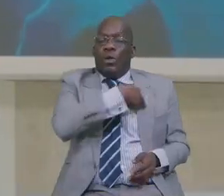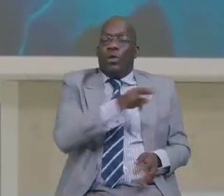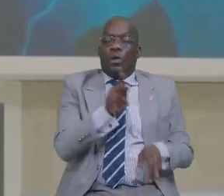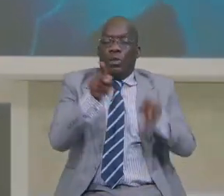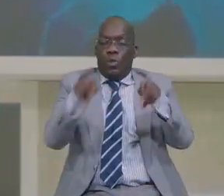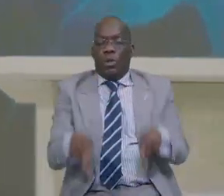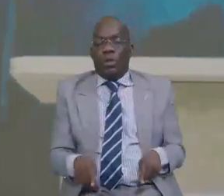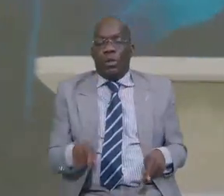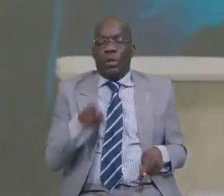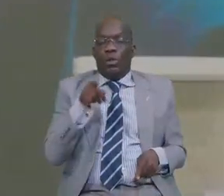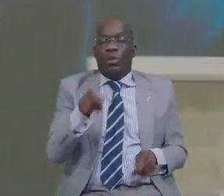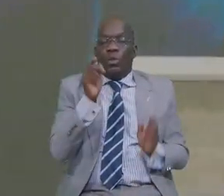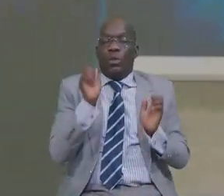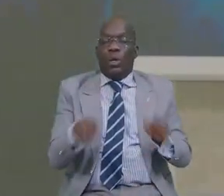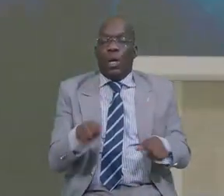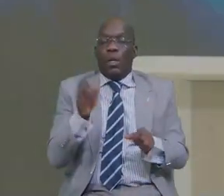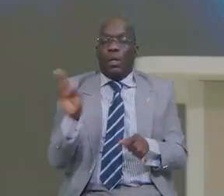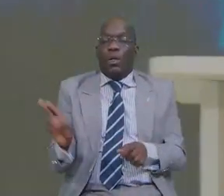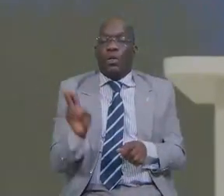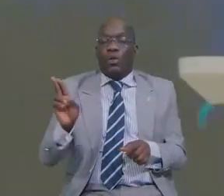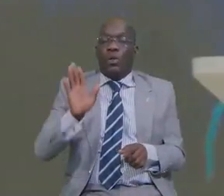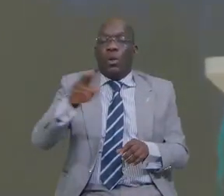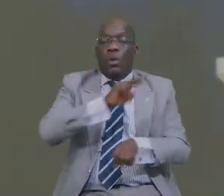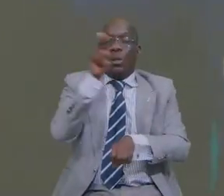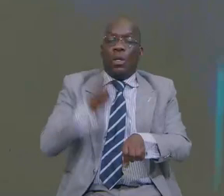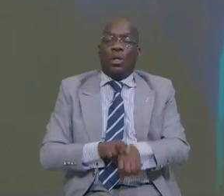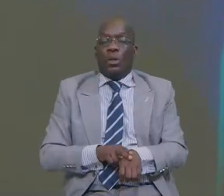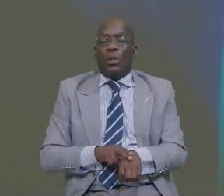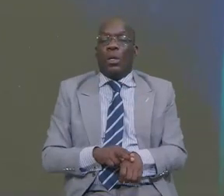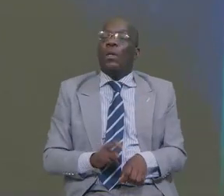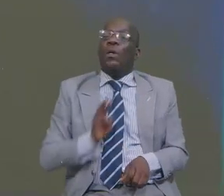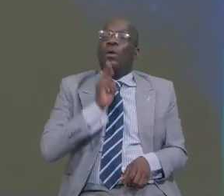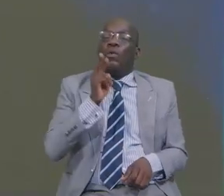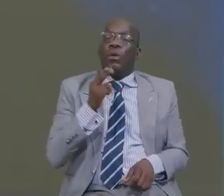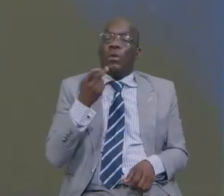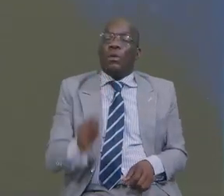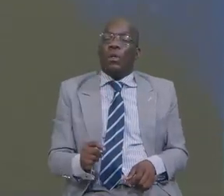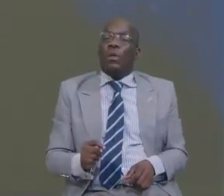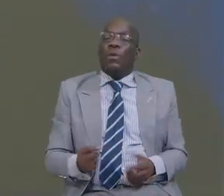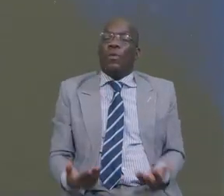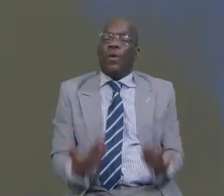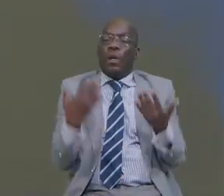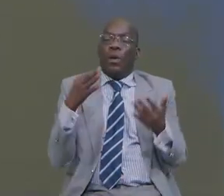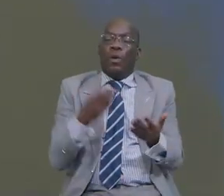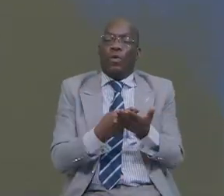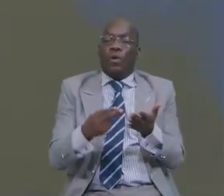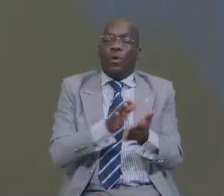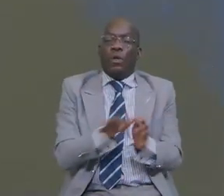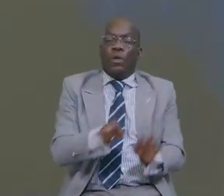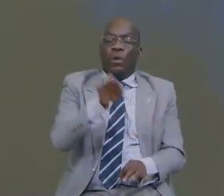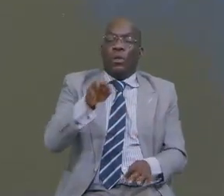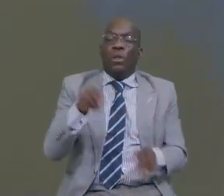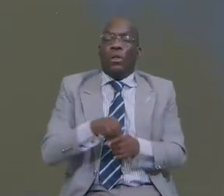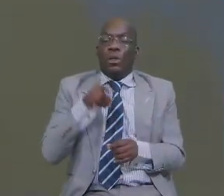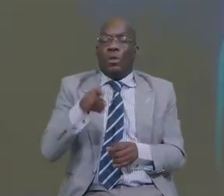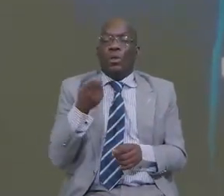Tu n'as pas besoin de ça. Tu peux utiliser ta voix naturelle et le feu du Saint-Esprit en toi et